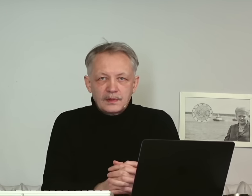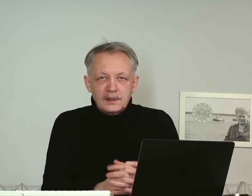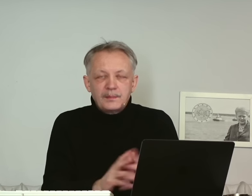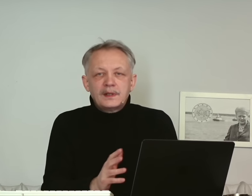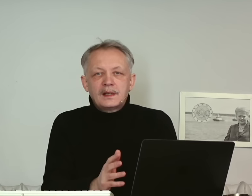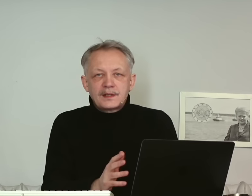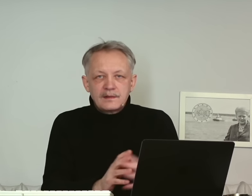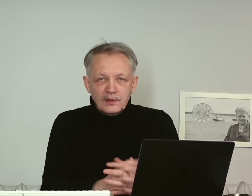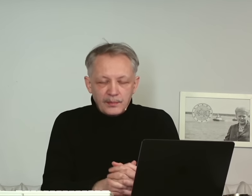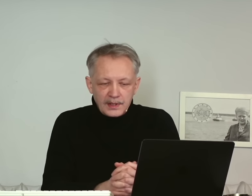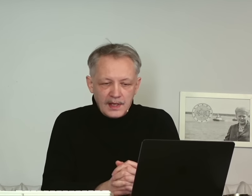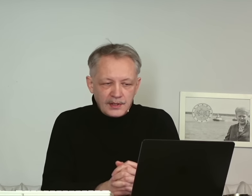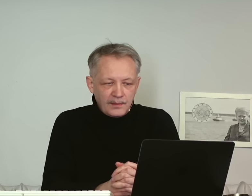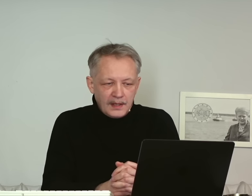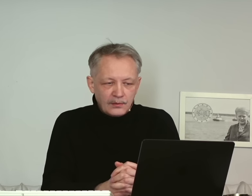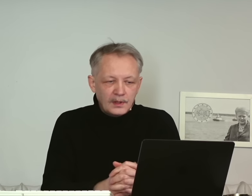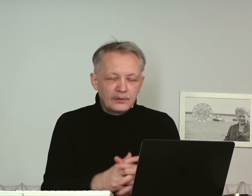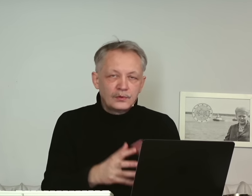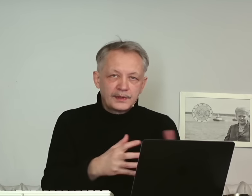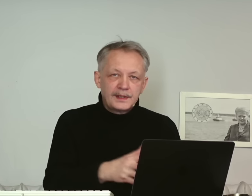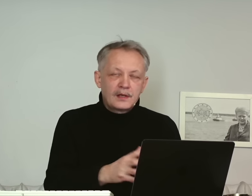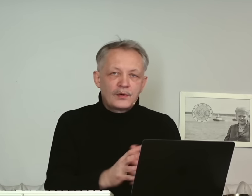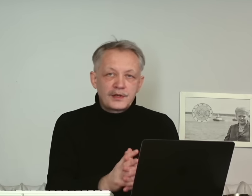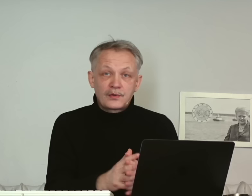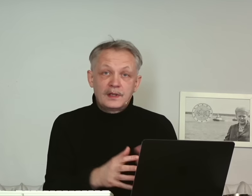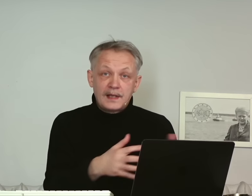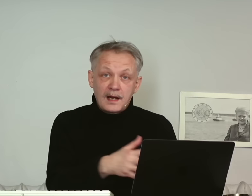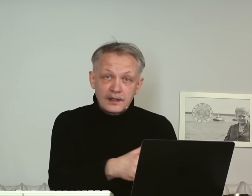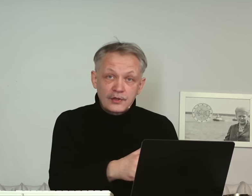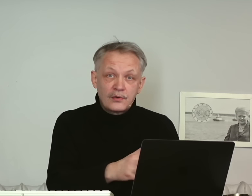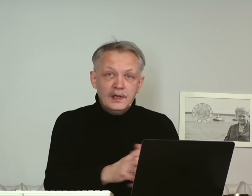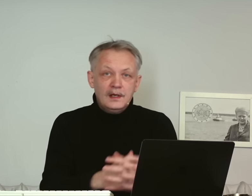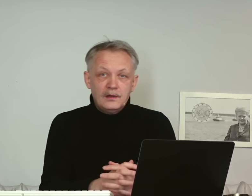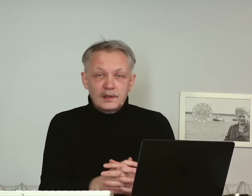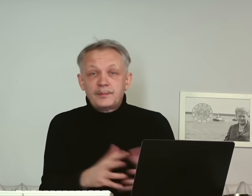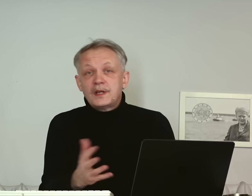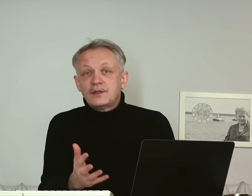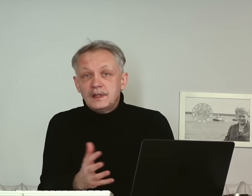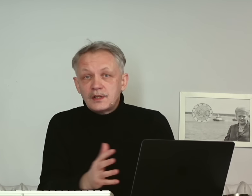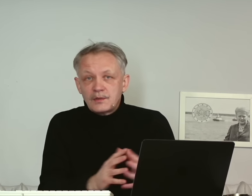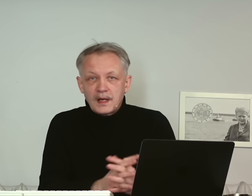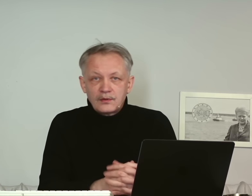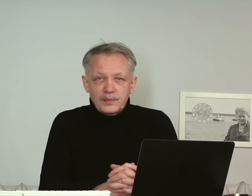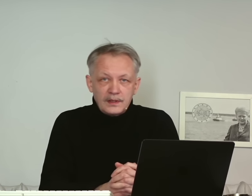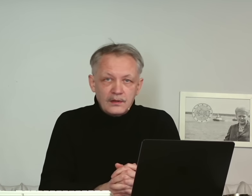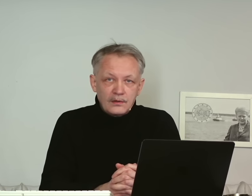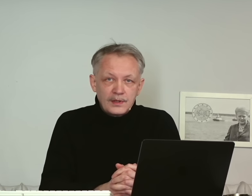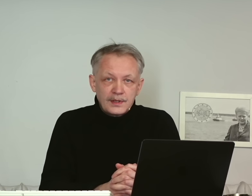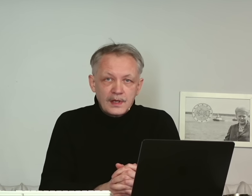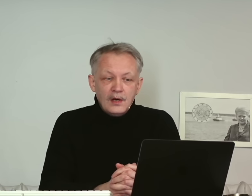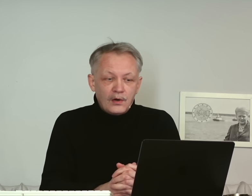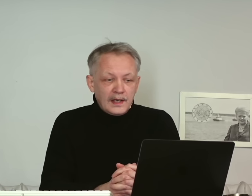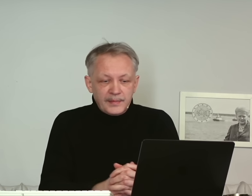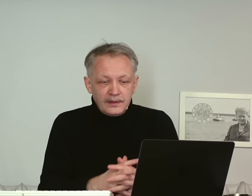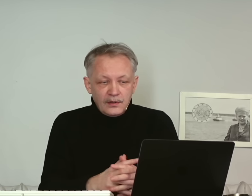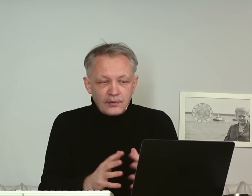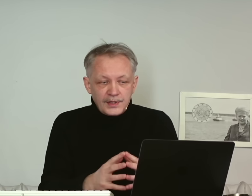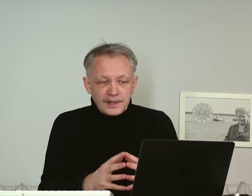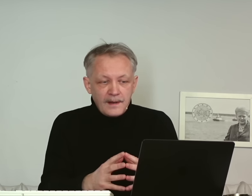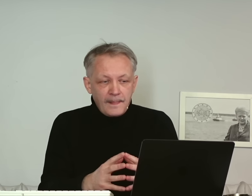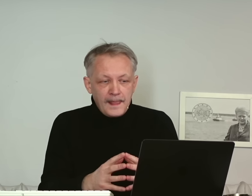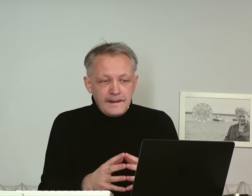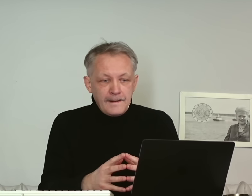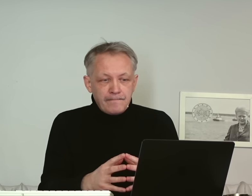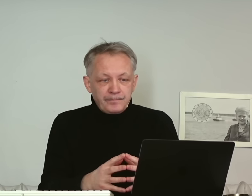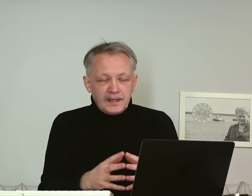metų, kada Maidanas įvyko prieš 10 metų, gal jau nuo tada ruošiasi, o gal dar anksčiau, o gal prieš 20 metų pradėjo ruoštis. O gal pradėjo